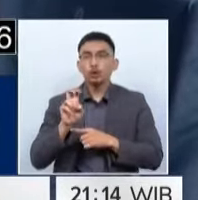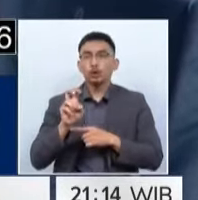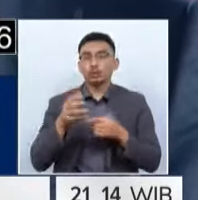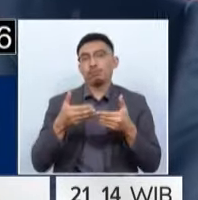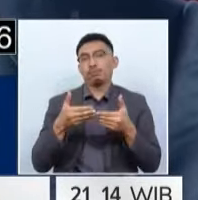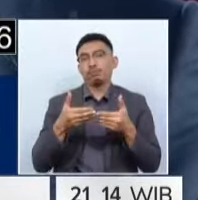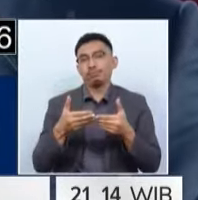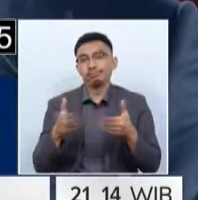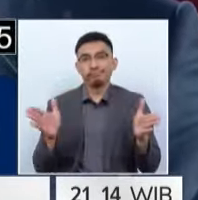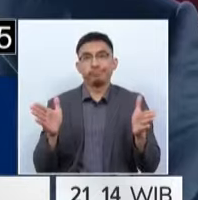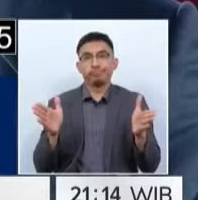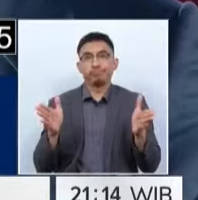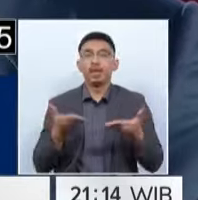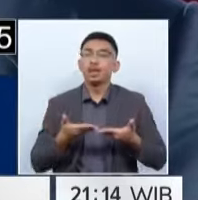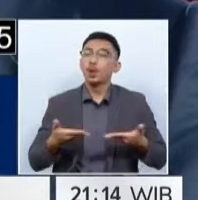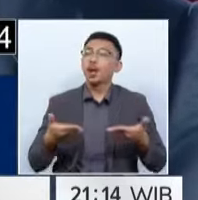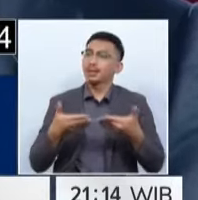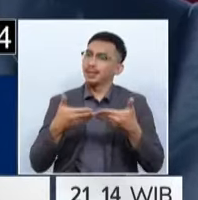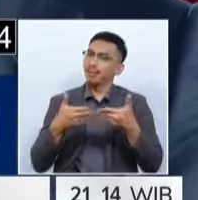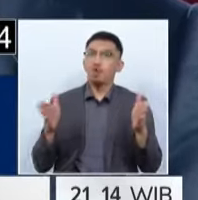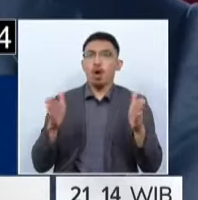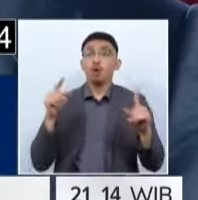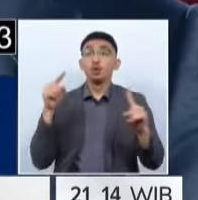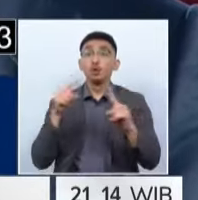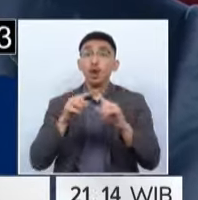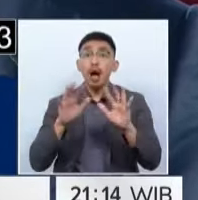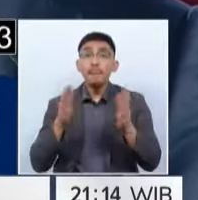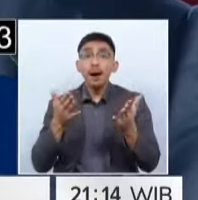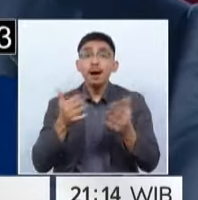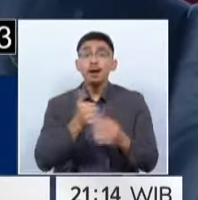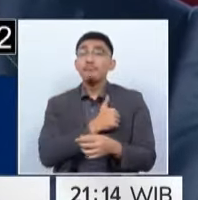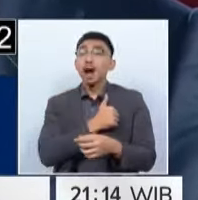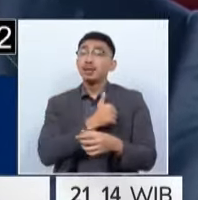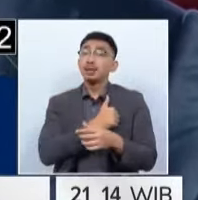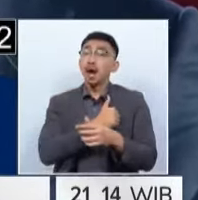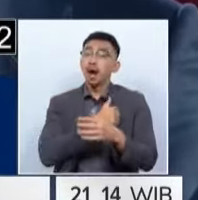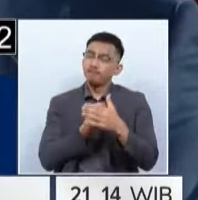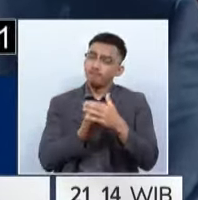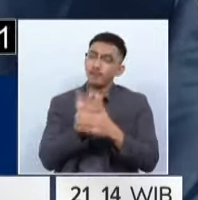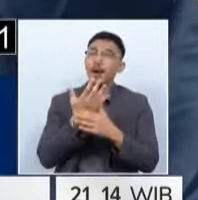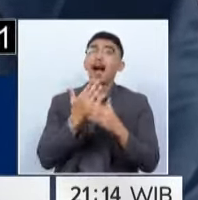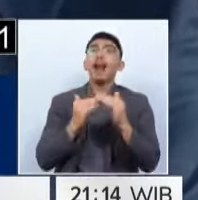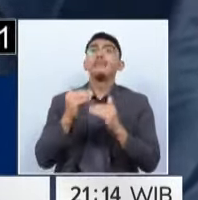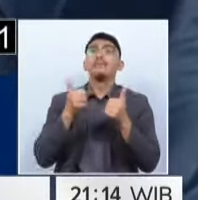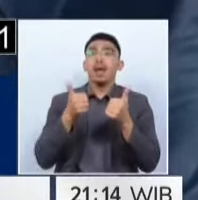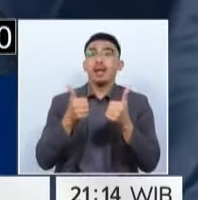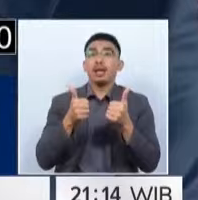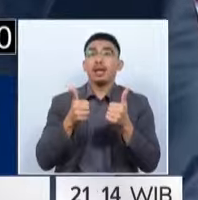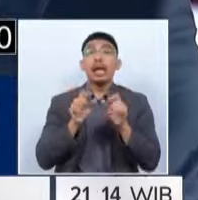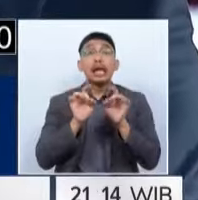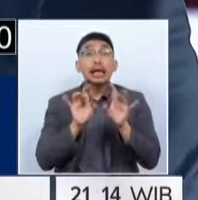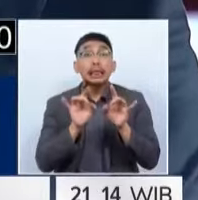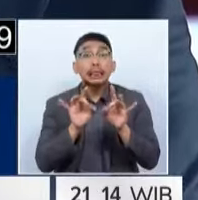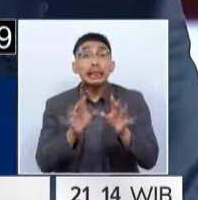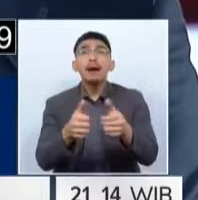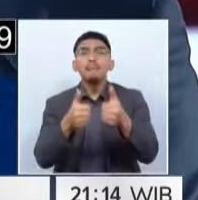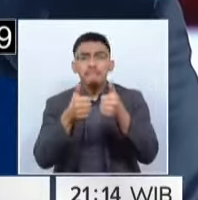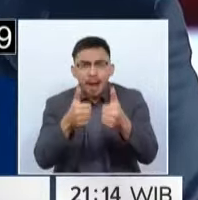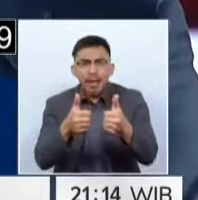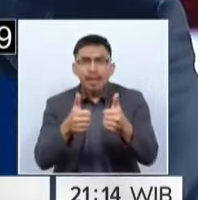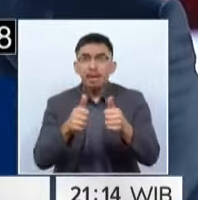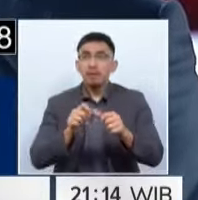perbaikan bangsa kritik otokritik itu menyehatkan tidak ada kok rasa dengki di hati saya yang ada